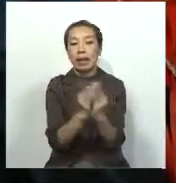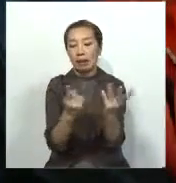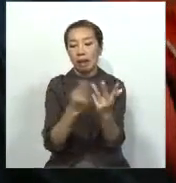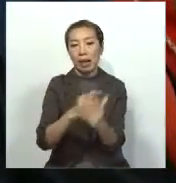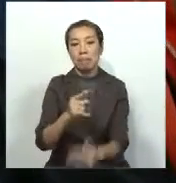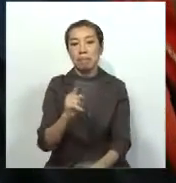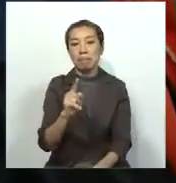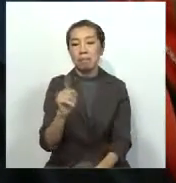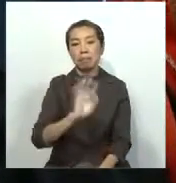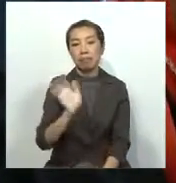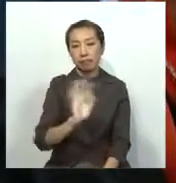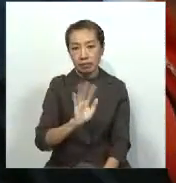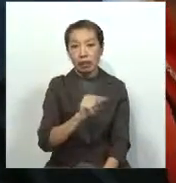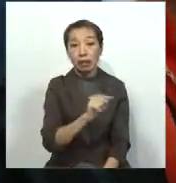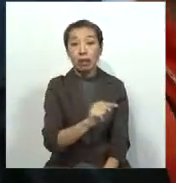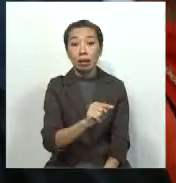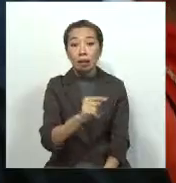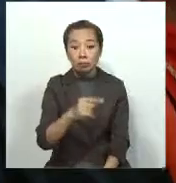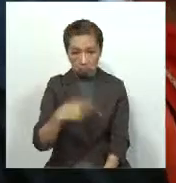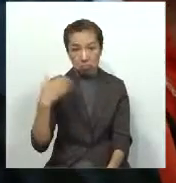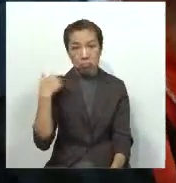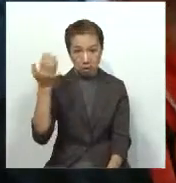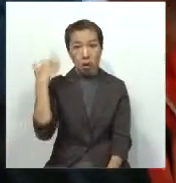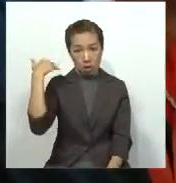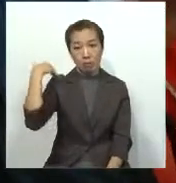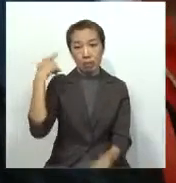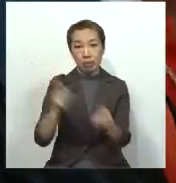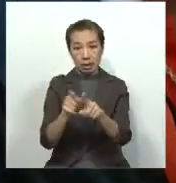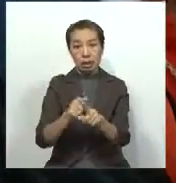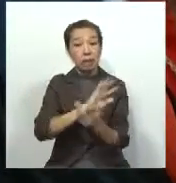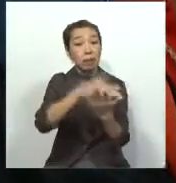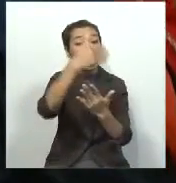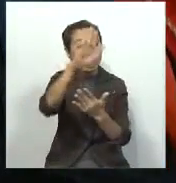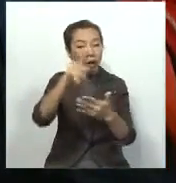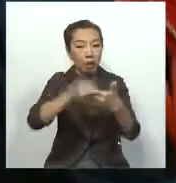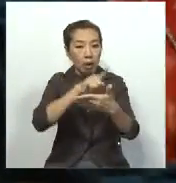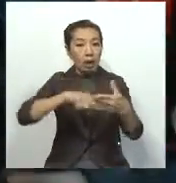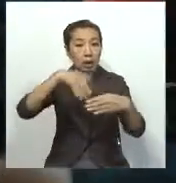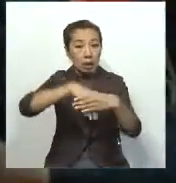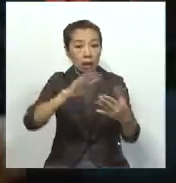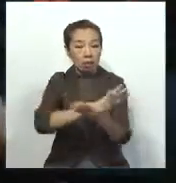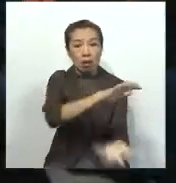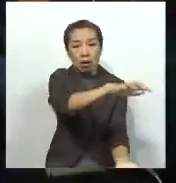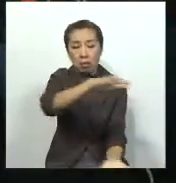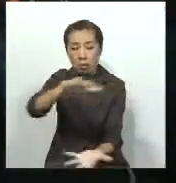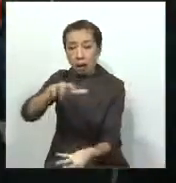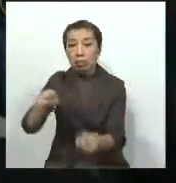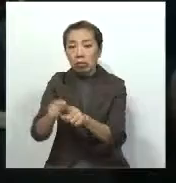เกิดขึ้นในหลายๆกรณีในอดีตเมื่อมีการส่งบัตรมาล่าช้า ไม่ผ่านการนับคะแนน